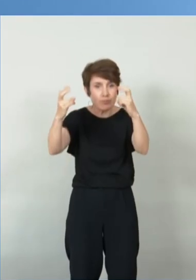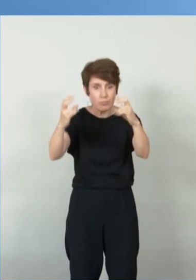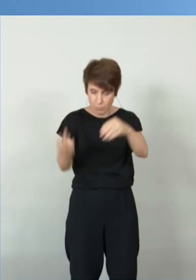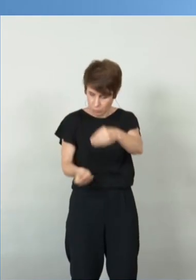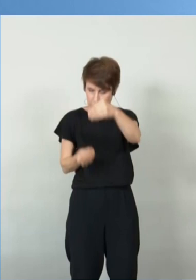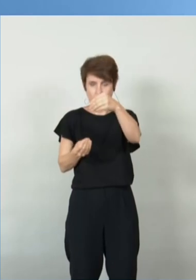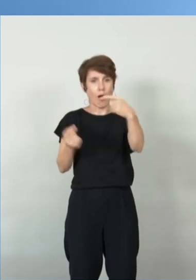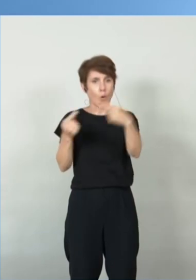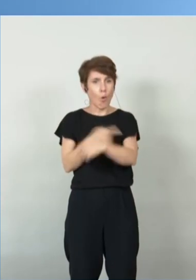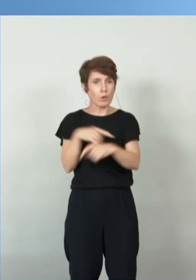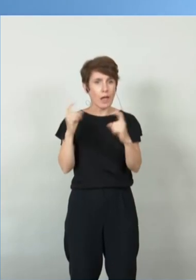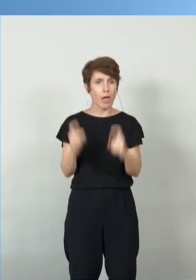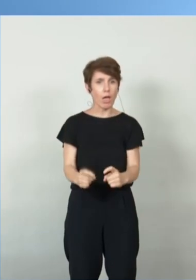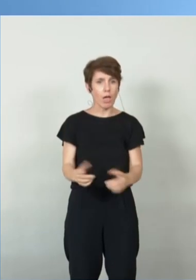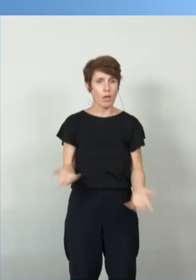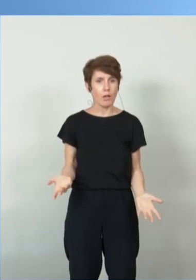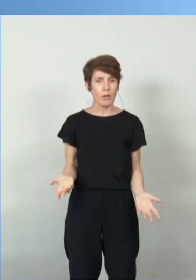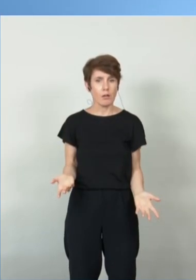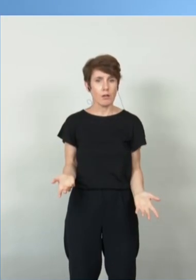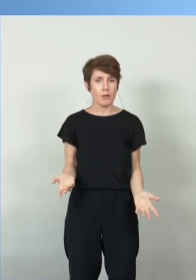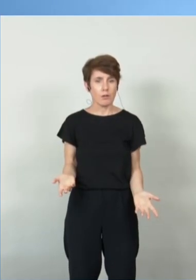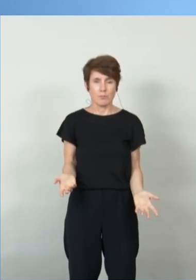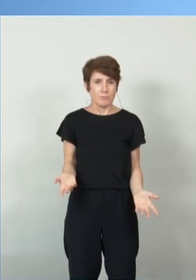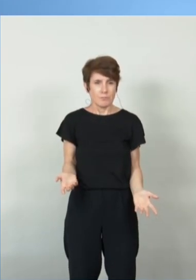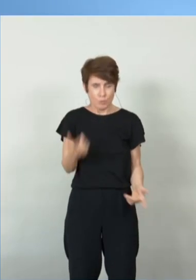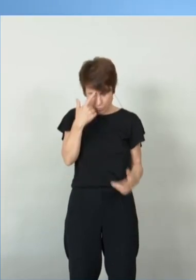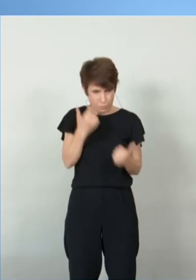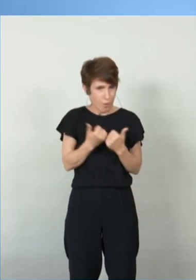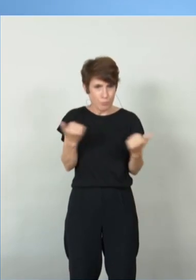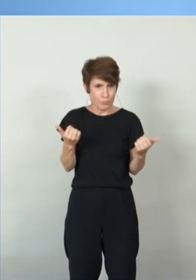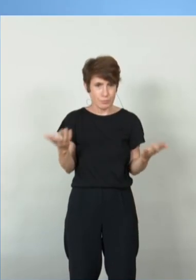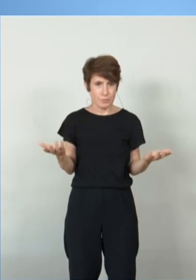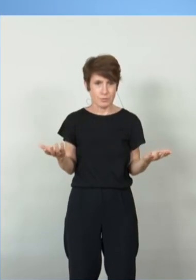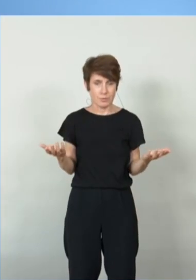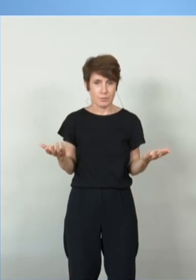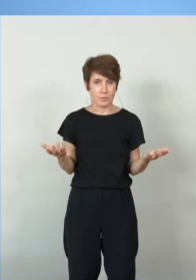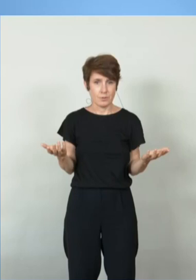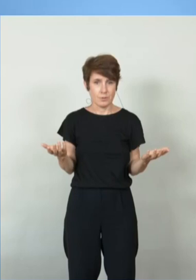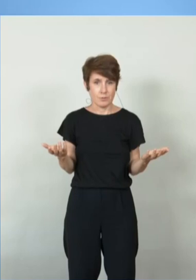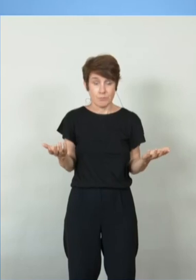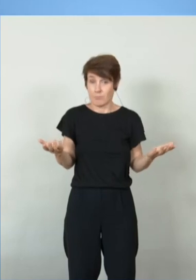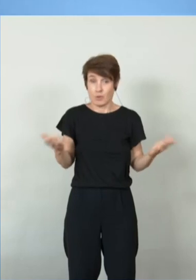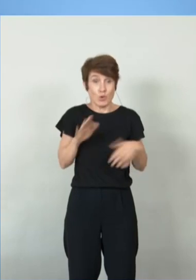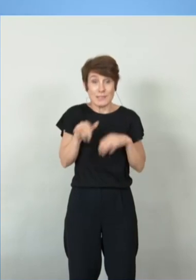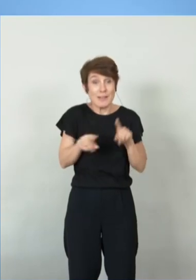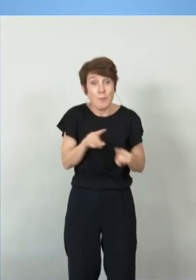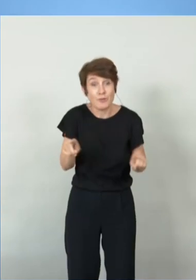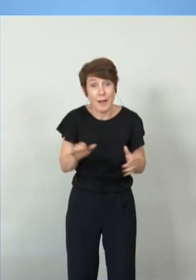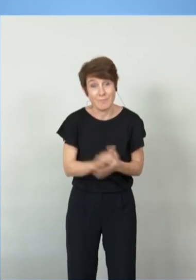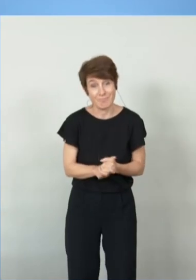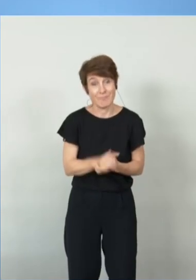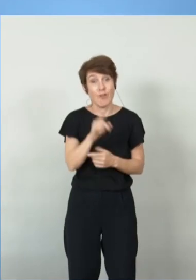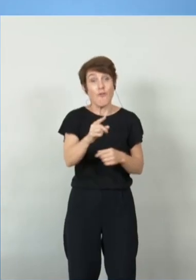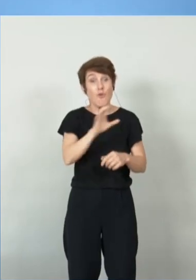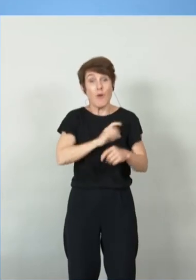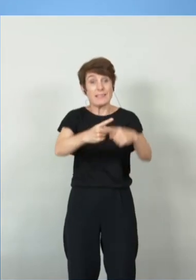les investissements équipements en particulier et là ça n'apparaît pas dans les ratiaux donc si vous voulez ça ne marche pas ce que vous